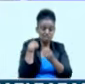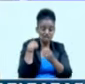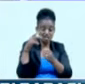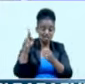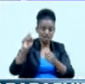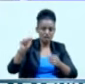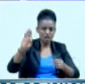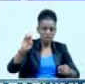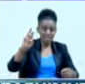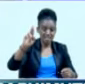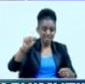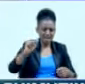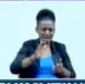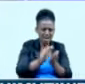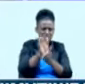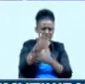nzego Minaloc